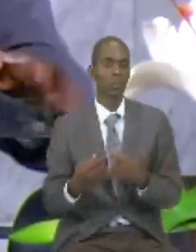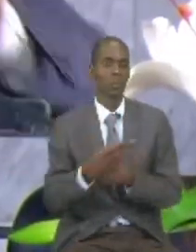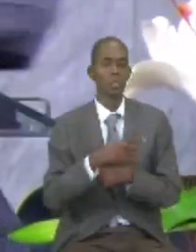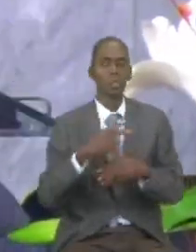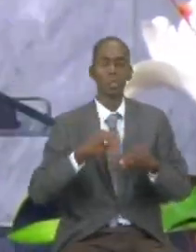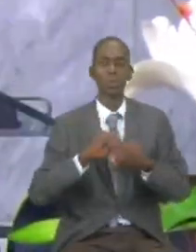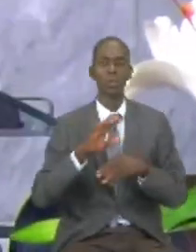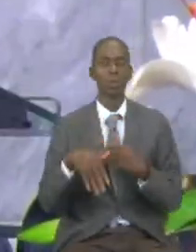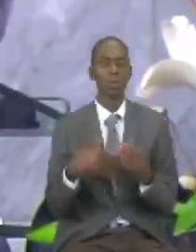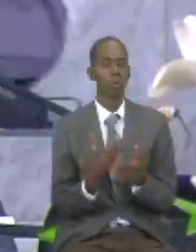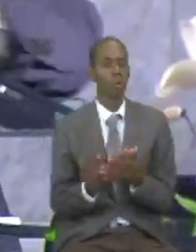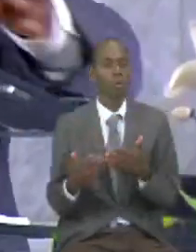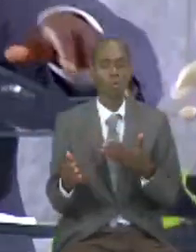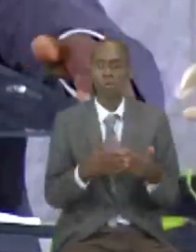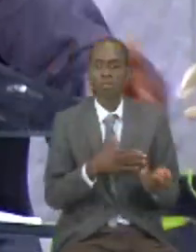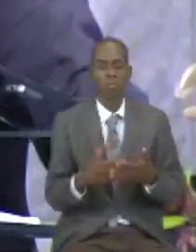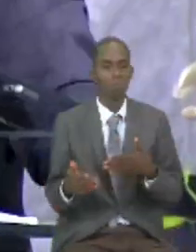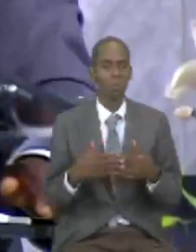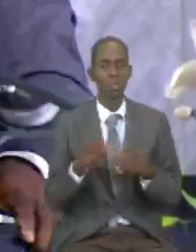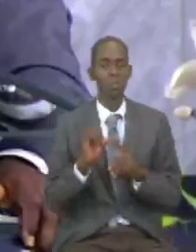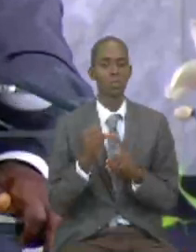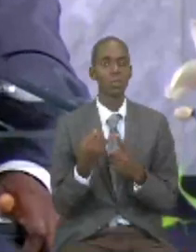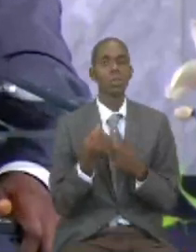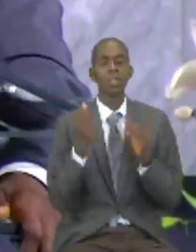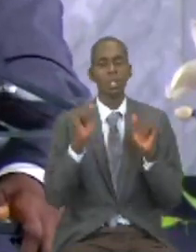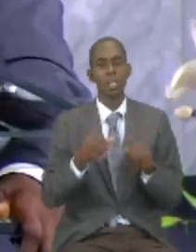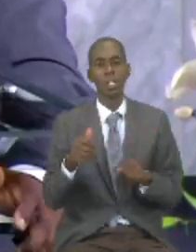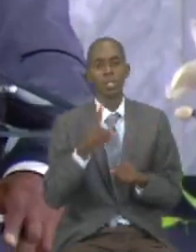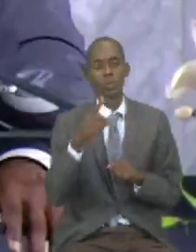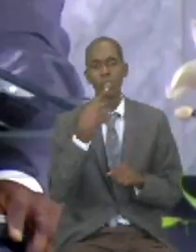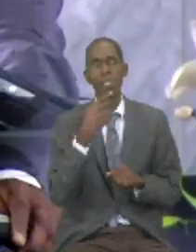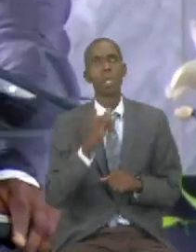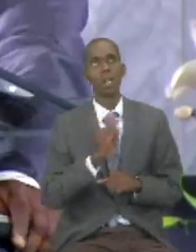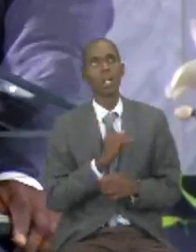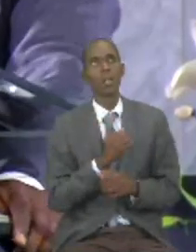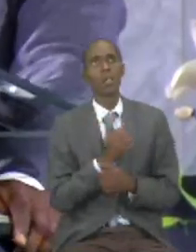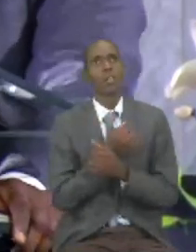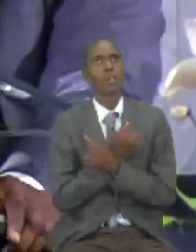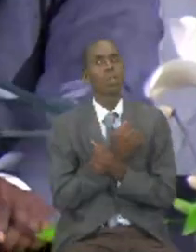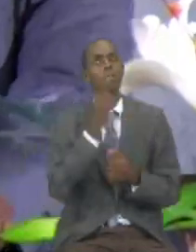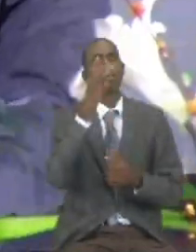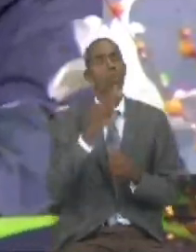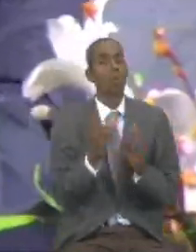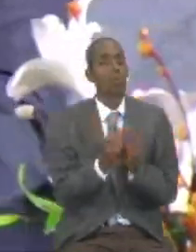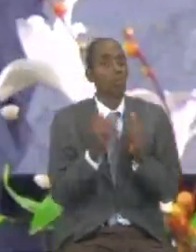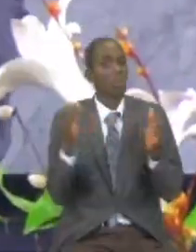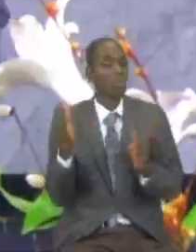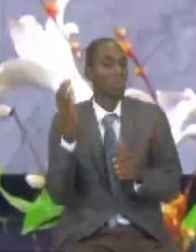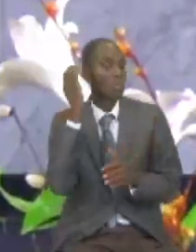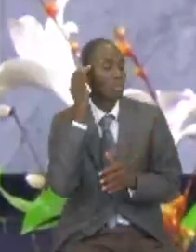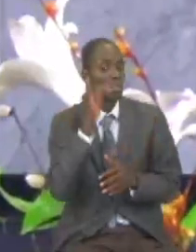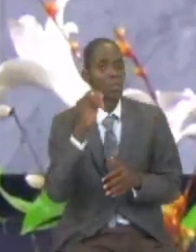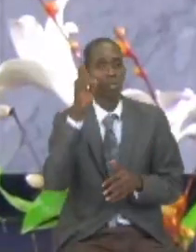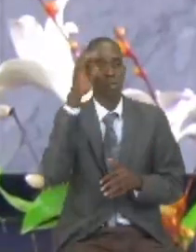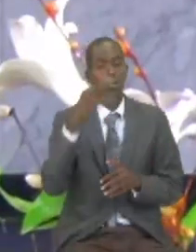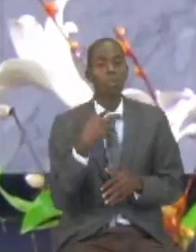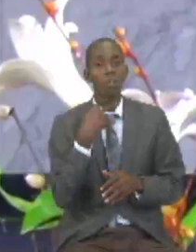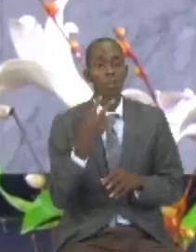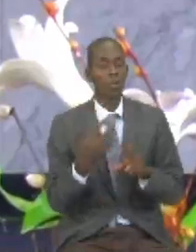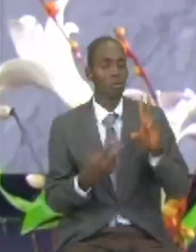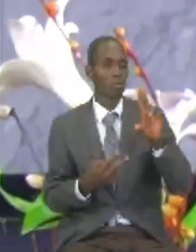confronté à nos situations et circonstances, quelqu'un peut-il dire que j'aime Dieu, j'aime Christ, sans